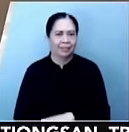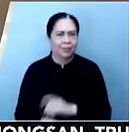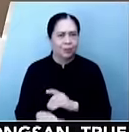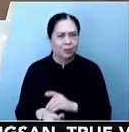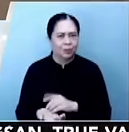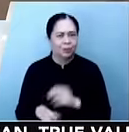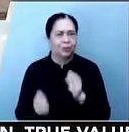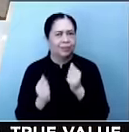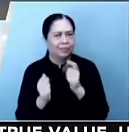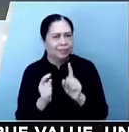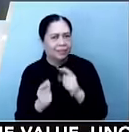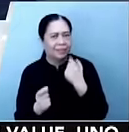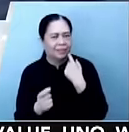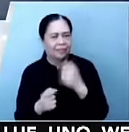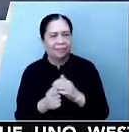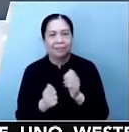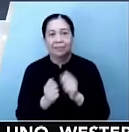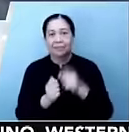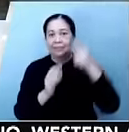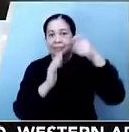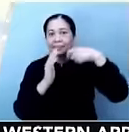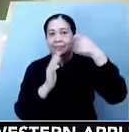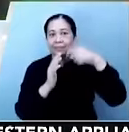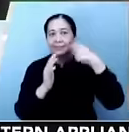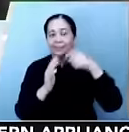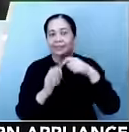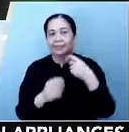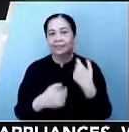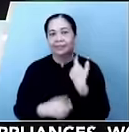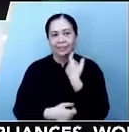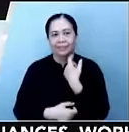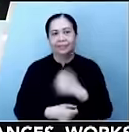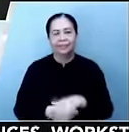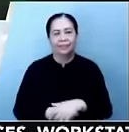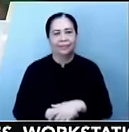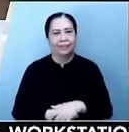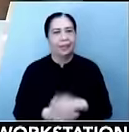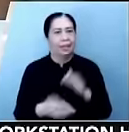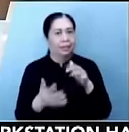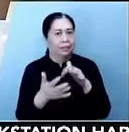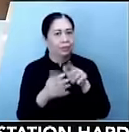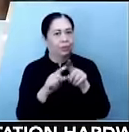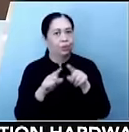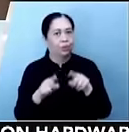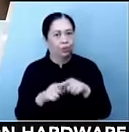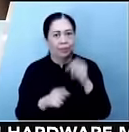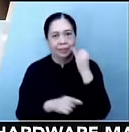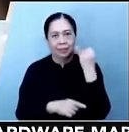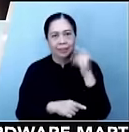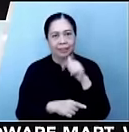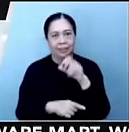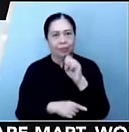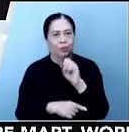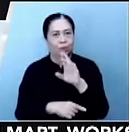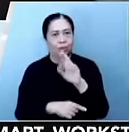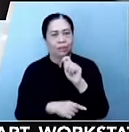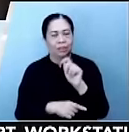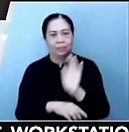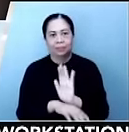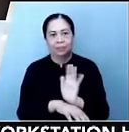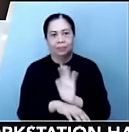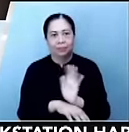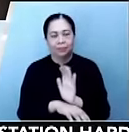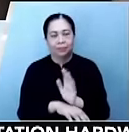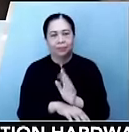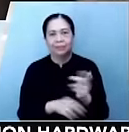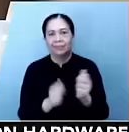ng taping para sa Abot Kamay na Pangarap, pinag-aaralan na rin ni Jill ang script ng pelikulang